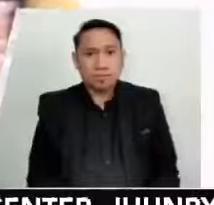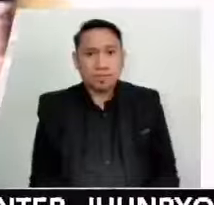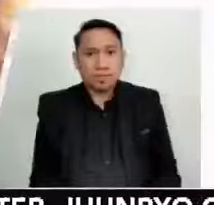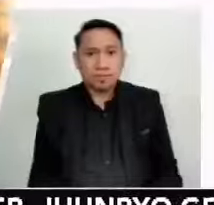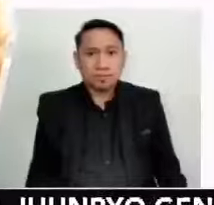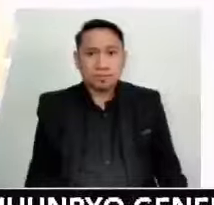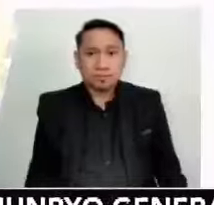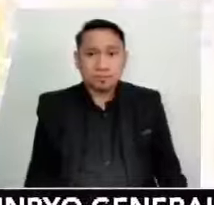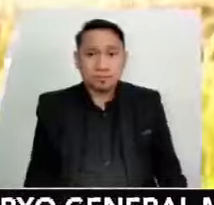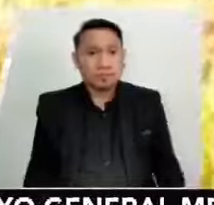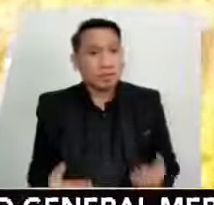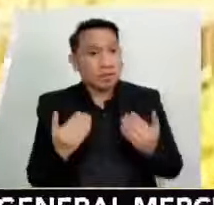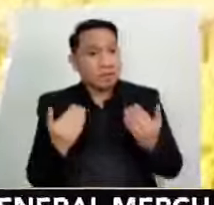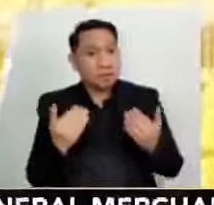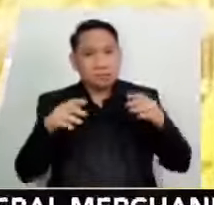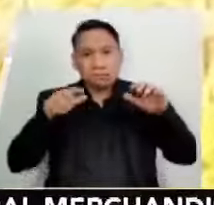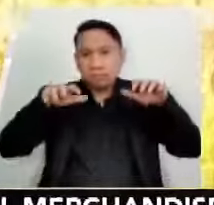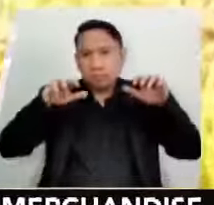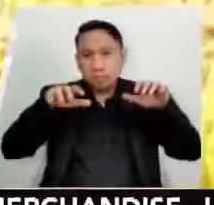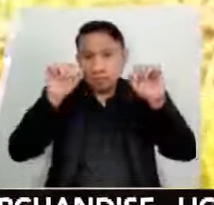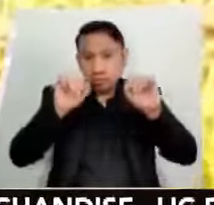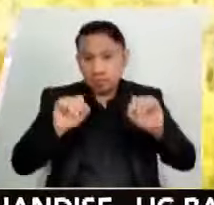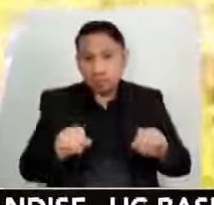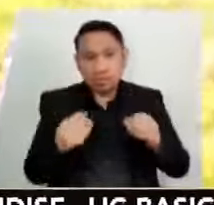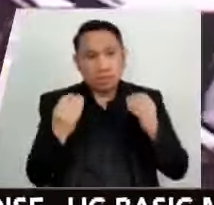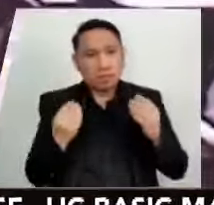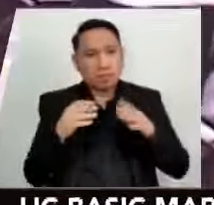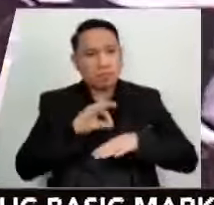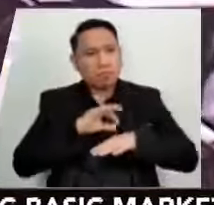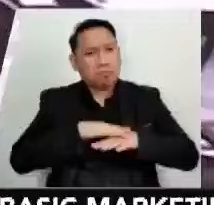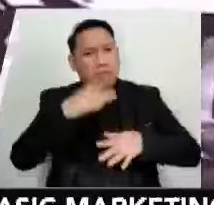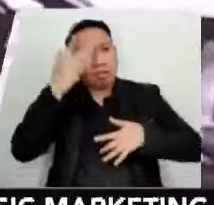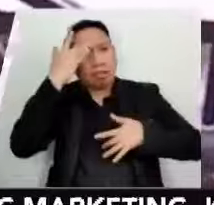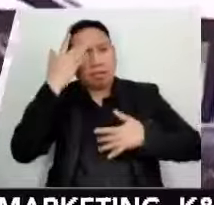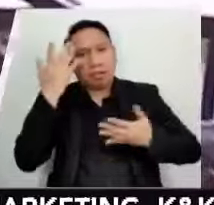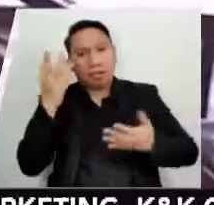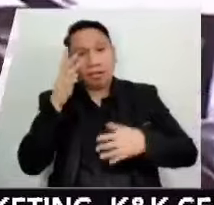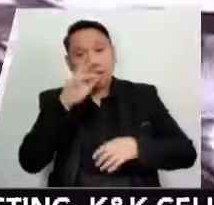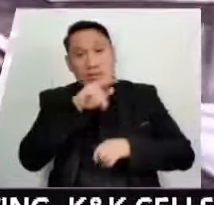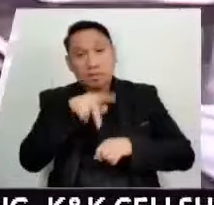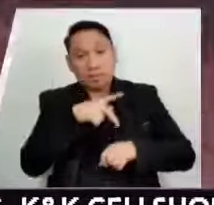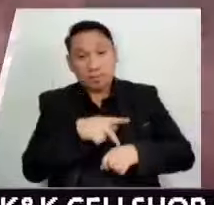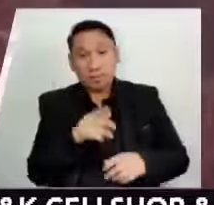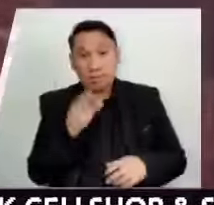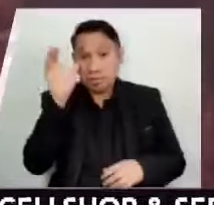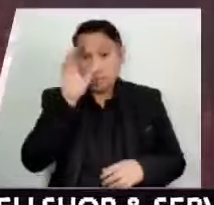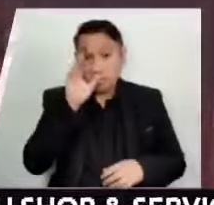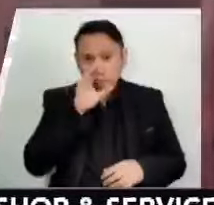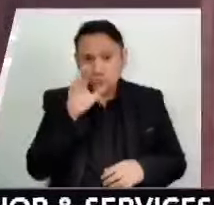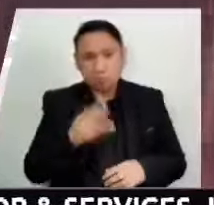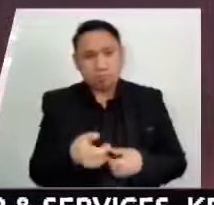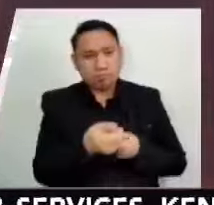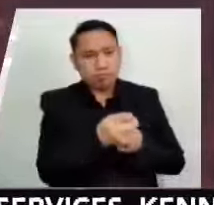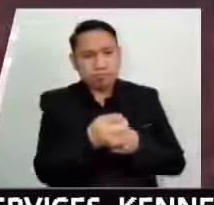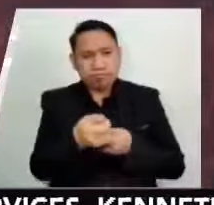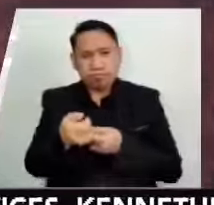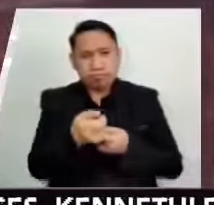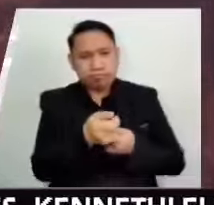ngayon po ang tagulan dumarami Ang kaso ng dengue sa bansa sa Talisay Cebu puspusan ang kanilang missing at